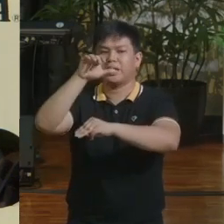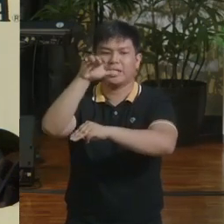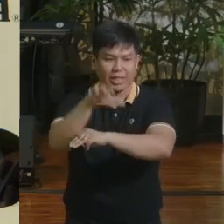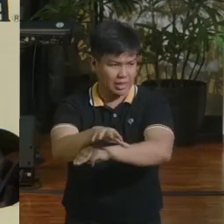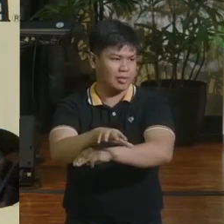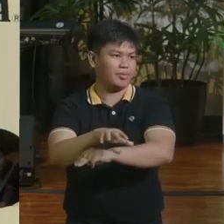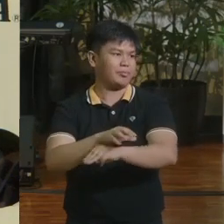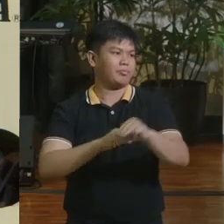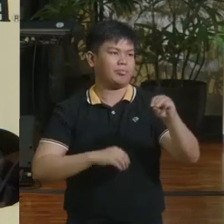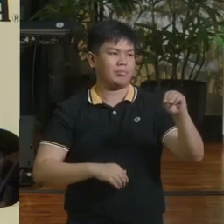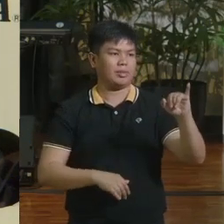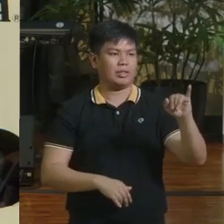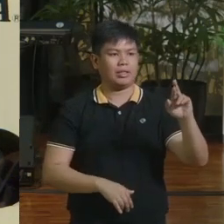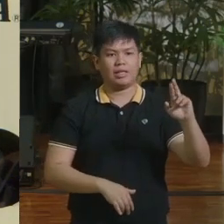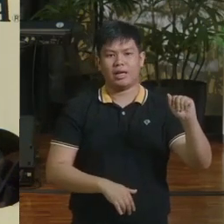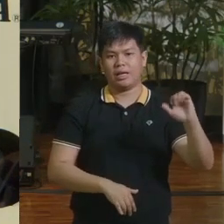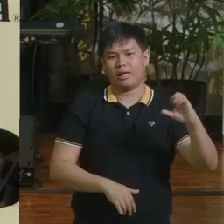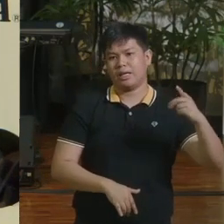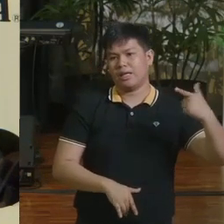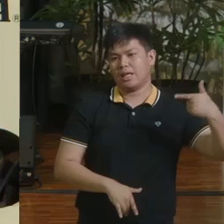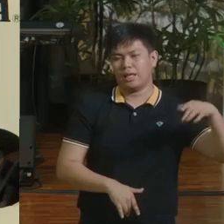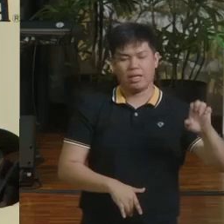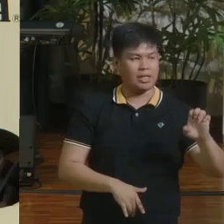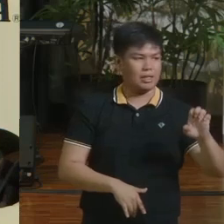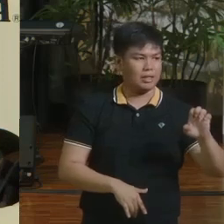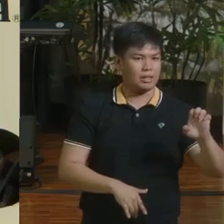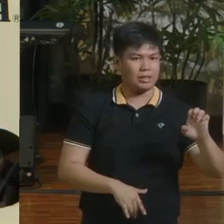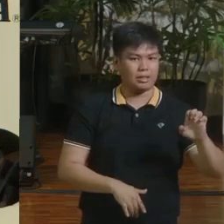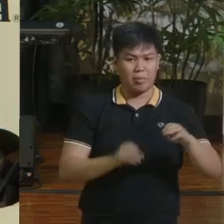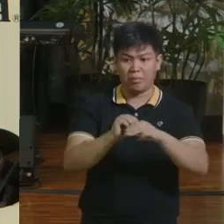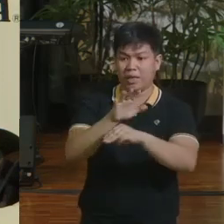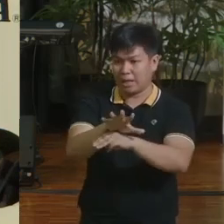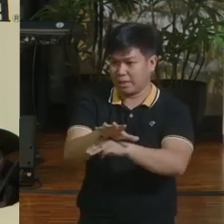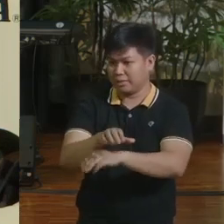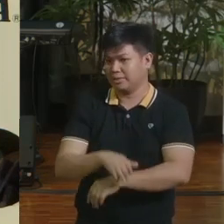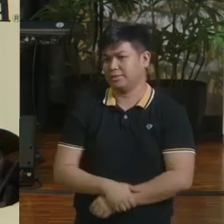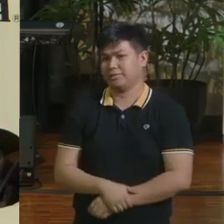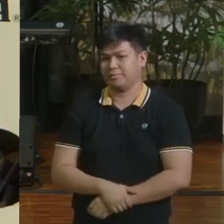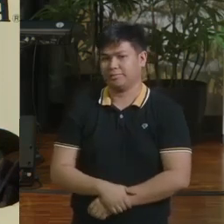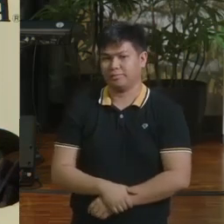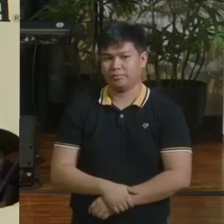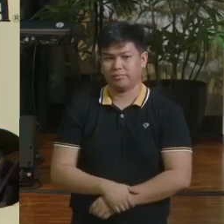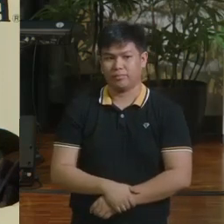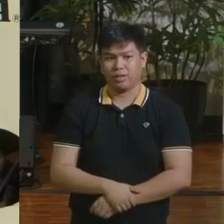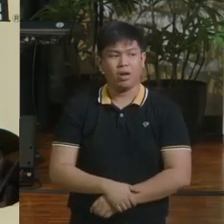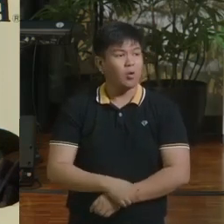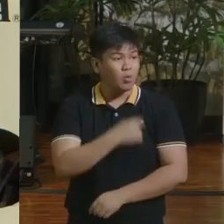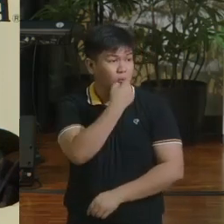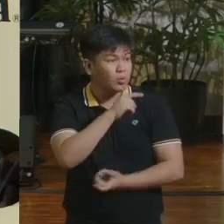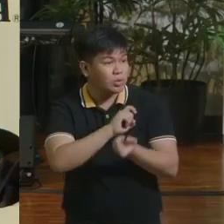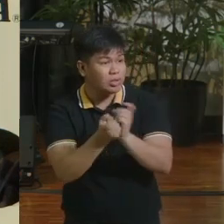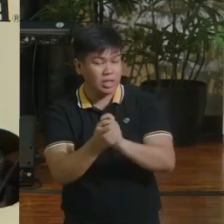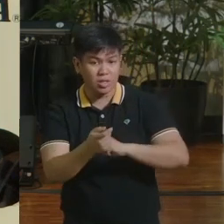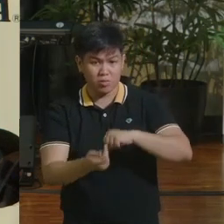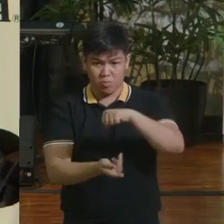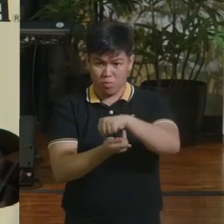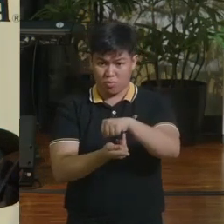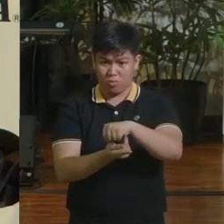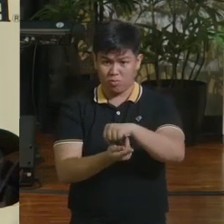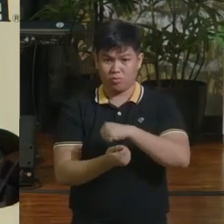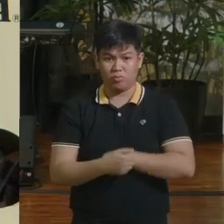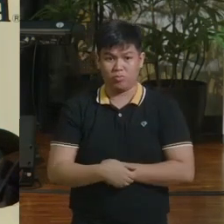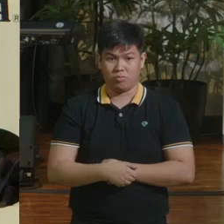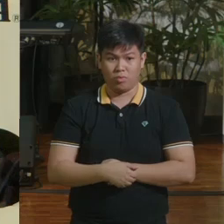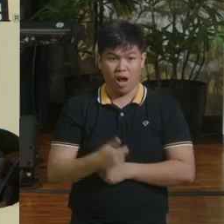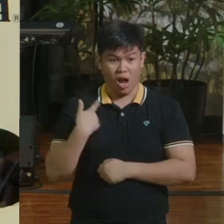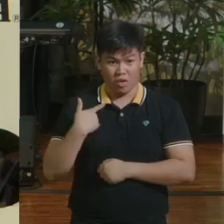Ang pambihirang sanhi ng kanyang pagbabago ay ang Diyos mismo. Dito natin matatagpuan ang kwento